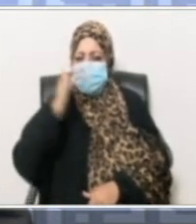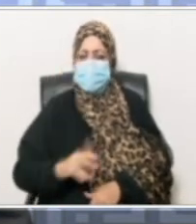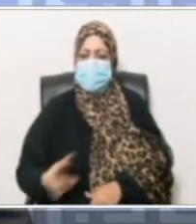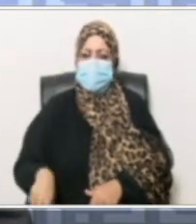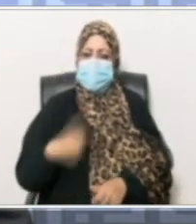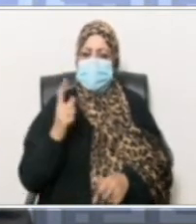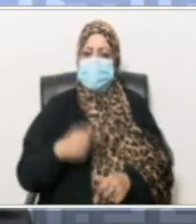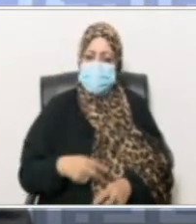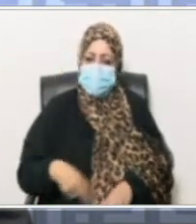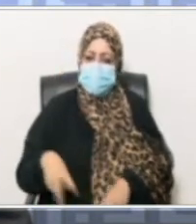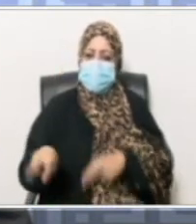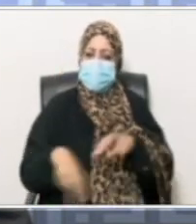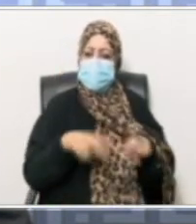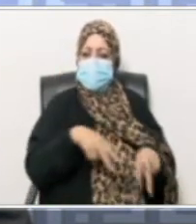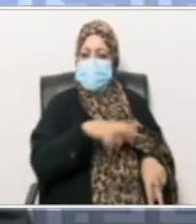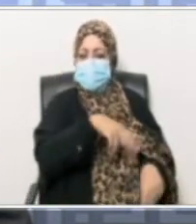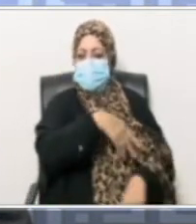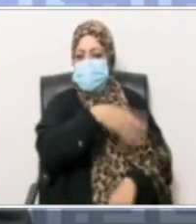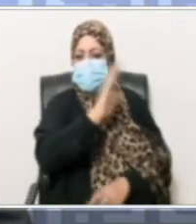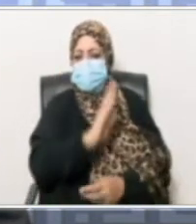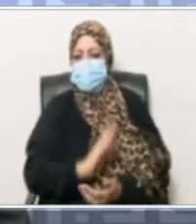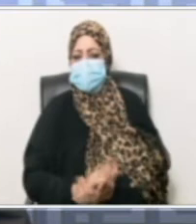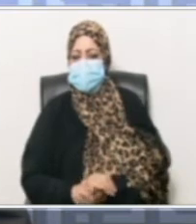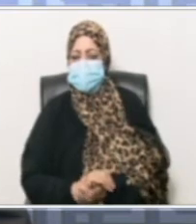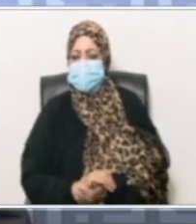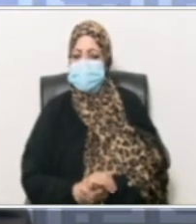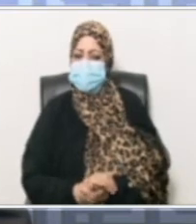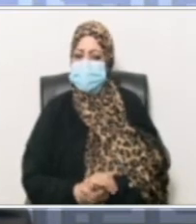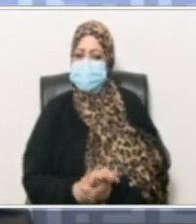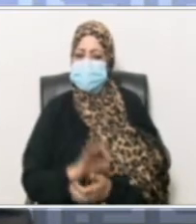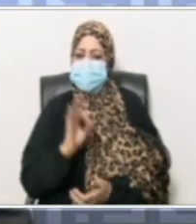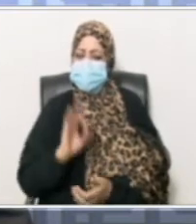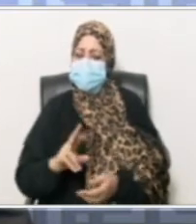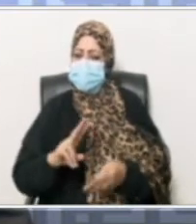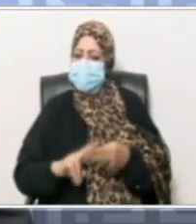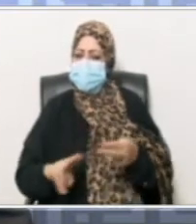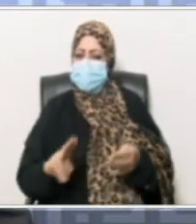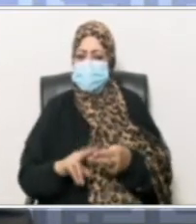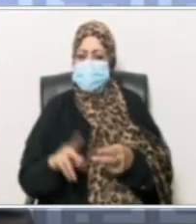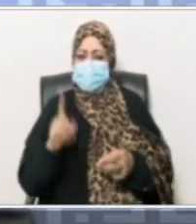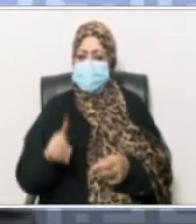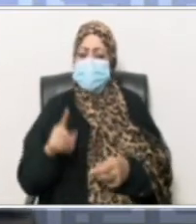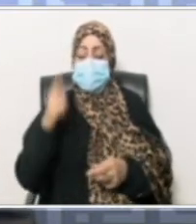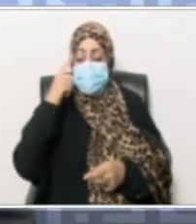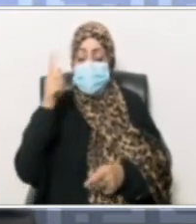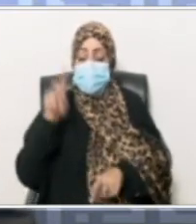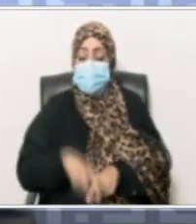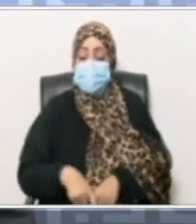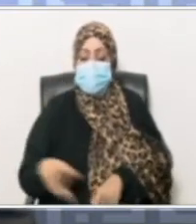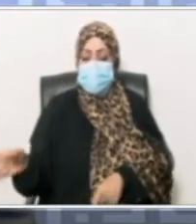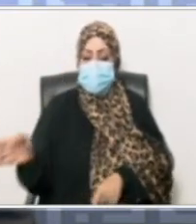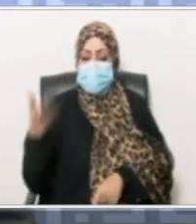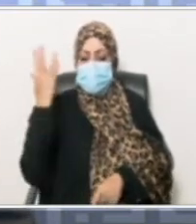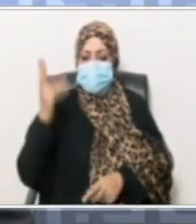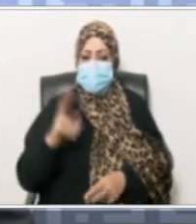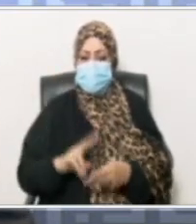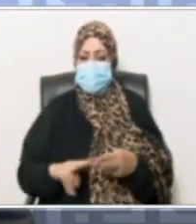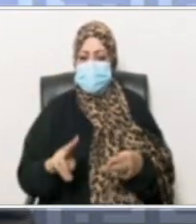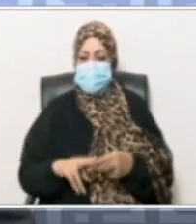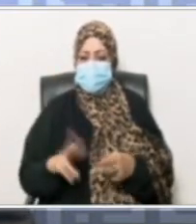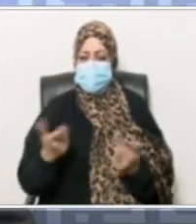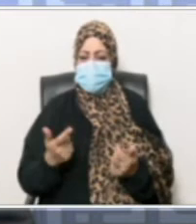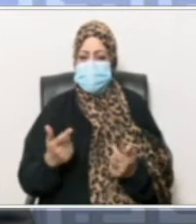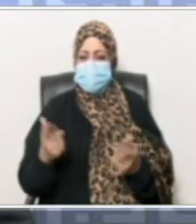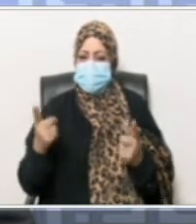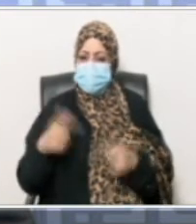لا أنهم تصالحوا، خرجوا غصبا عنهم، لأن الله عز وجل يقول يا أيها النبي حرض